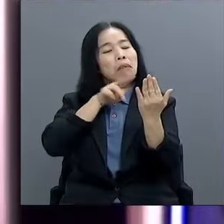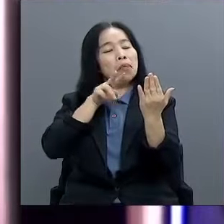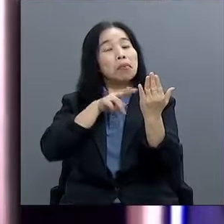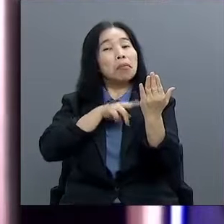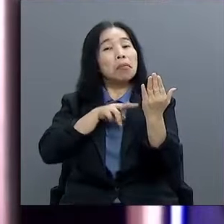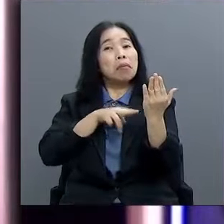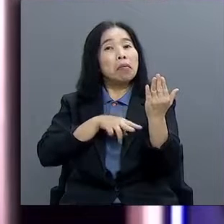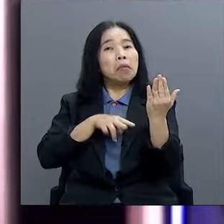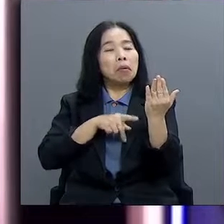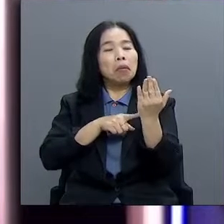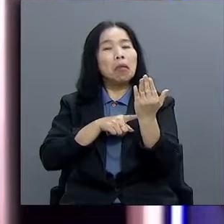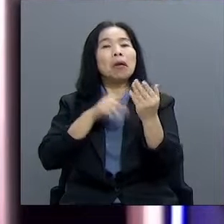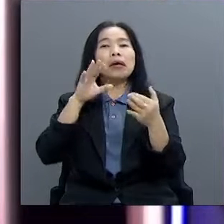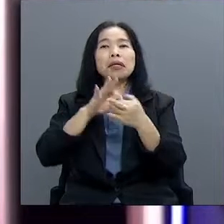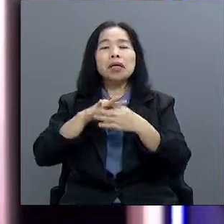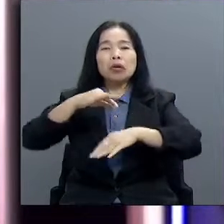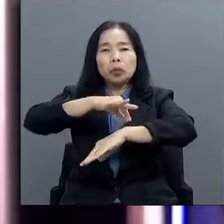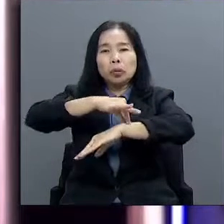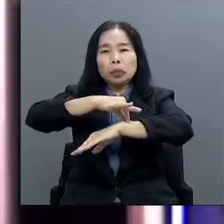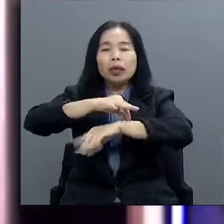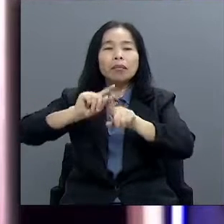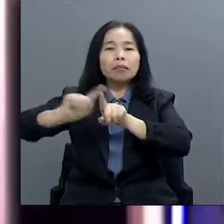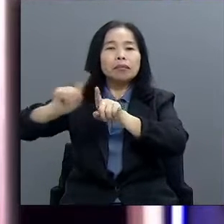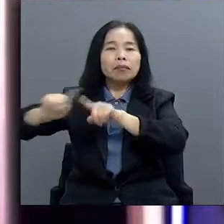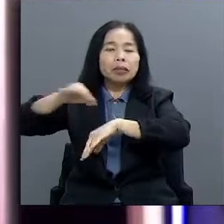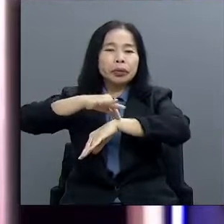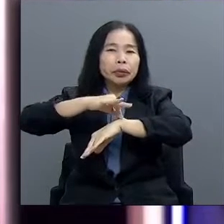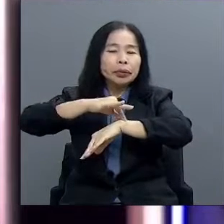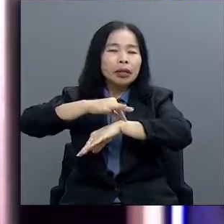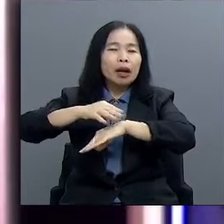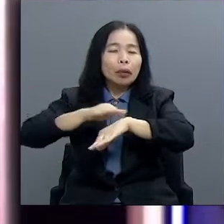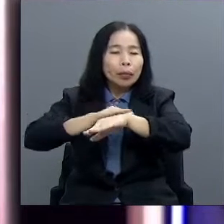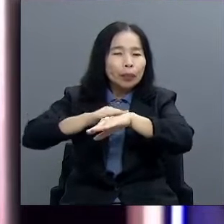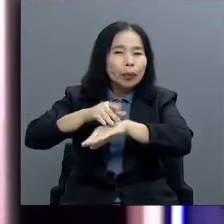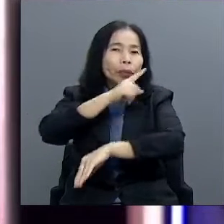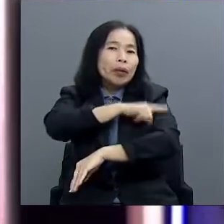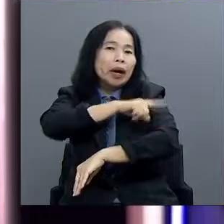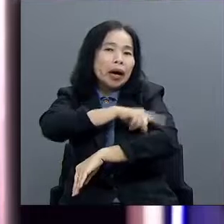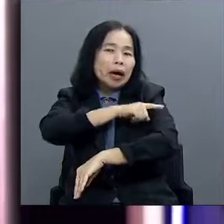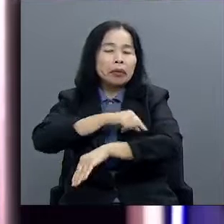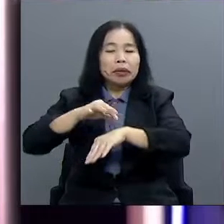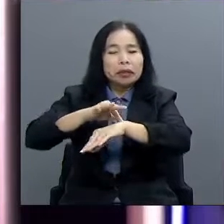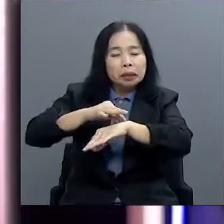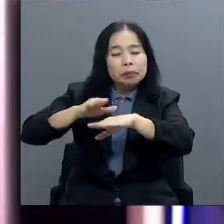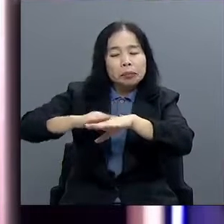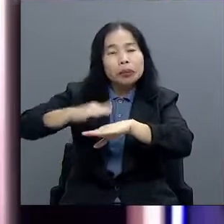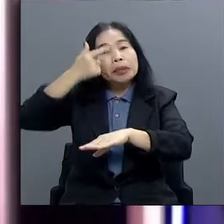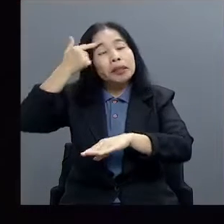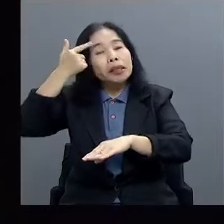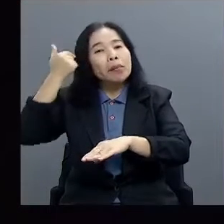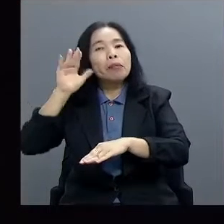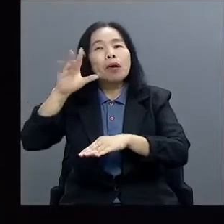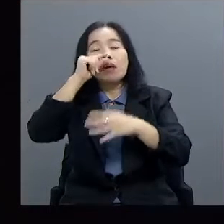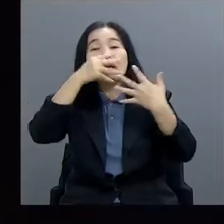การขาดความหลากหลายทางเชื้อชาติของฮอลลีวูดอภิสิทธิ์นักแสดงผิวขาวที่นำมาสู่การเหยียดผิวอย่างเป็นระบบและยอมรับว่าตัวเ